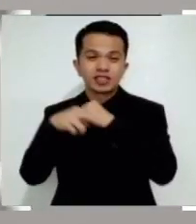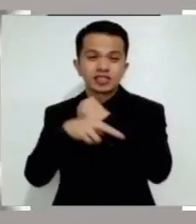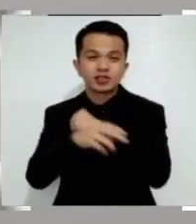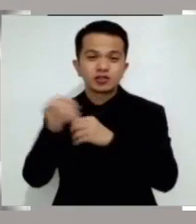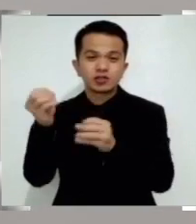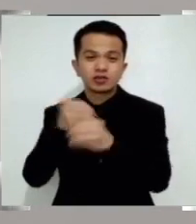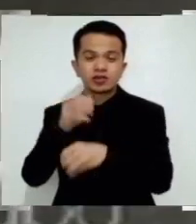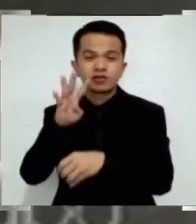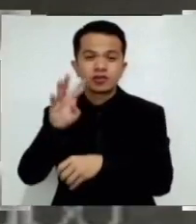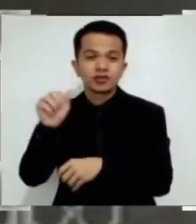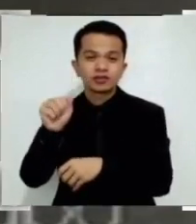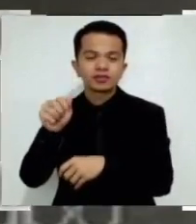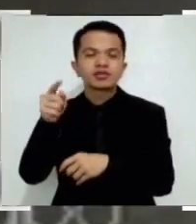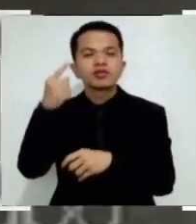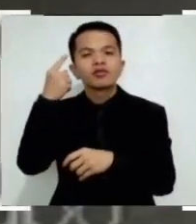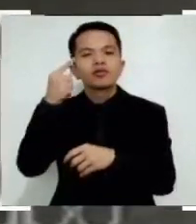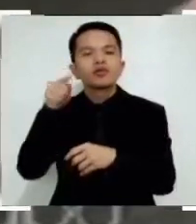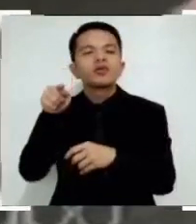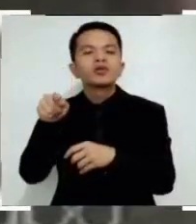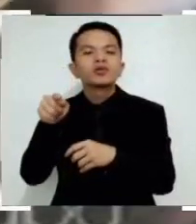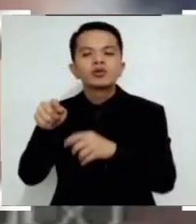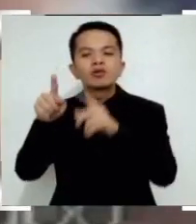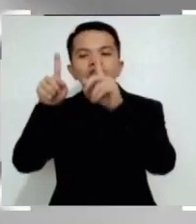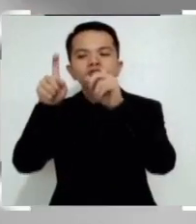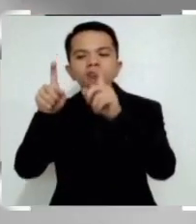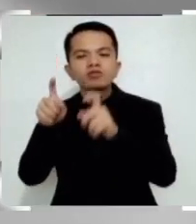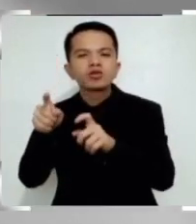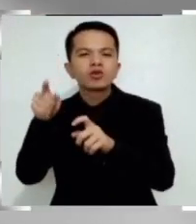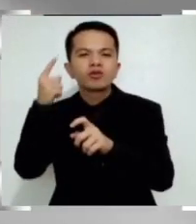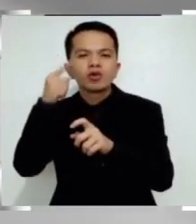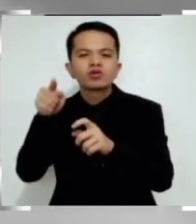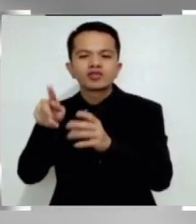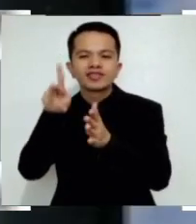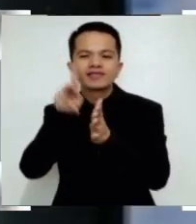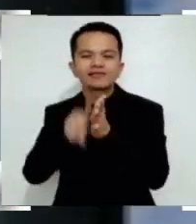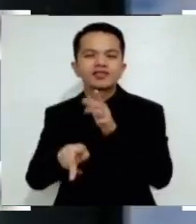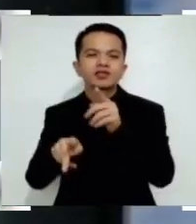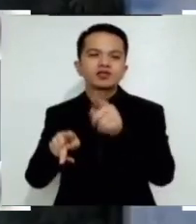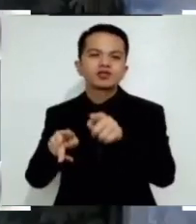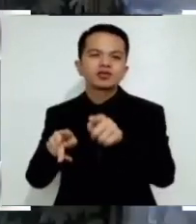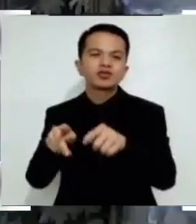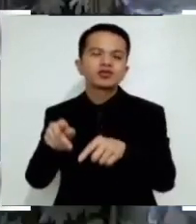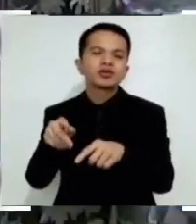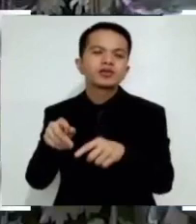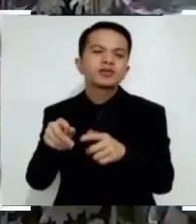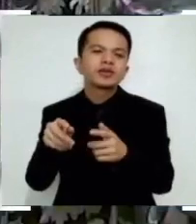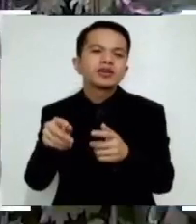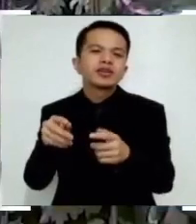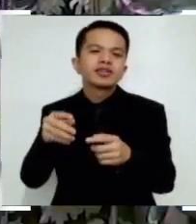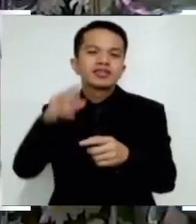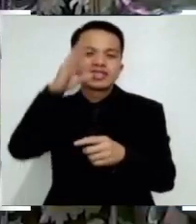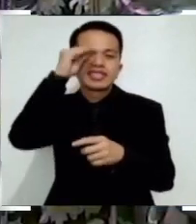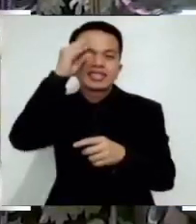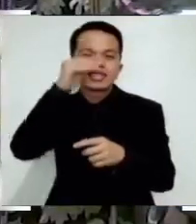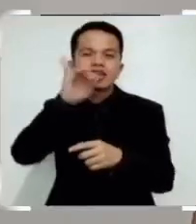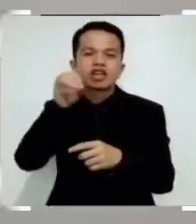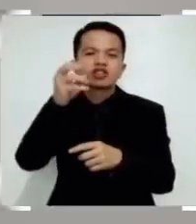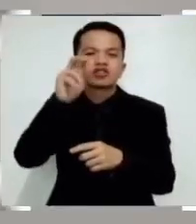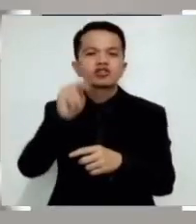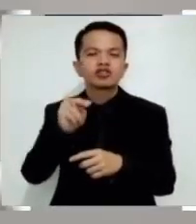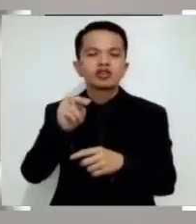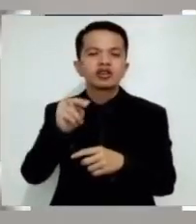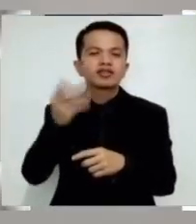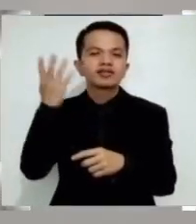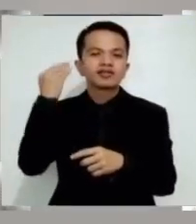ay para bigyang daan ang imbestigasyon sa pagkakapatay ng isang Police Rodriguez sa binatilyong si John Francis Ompad noong August